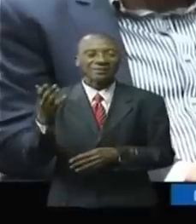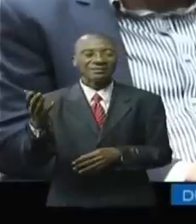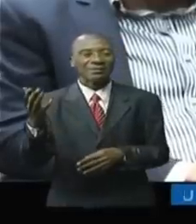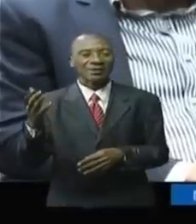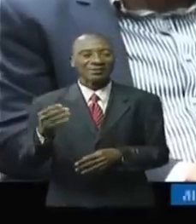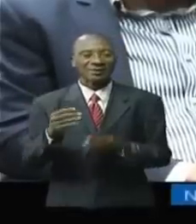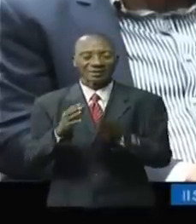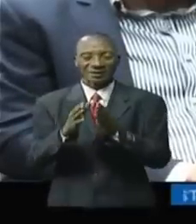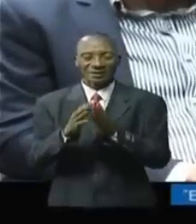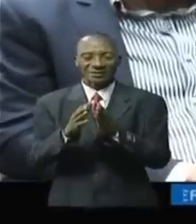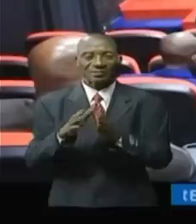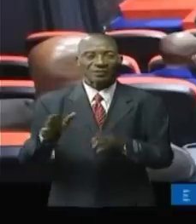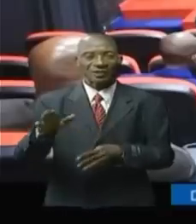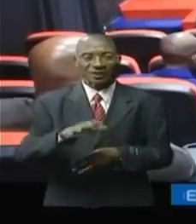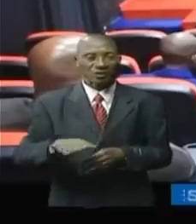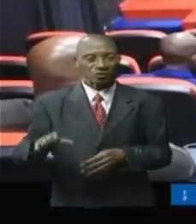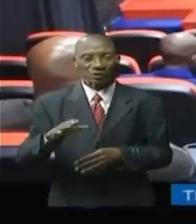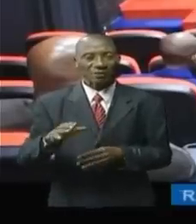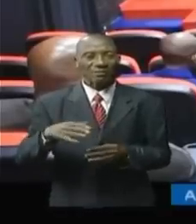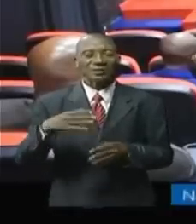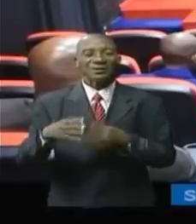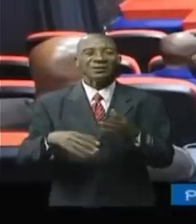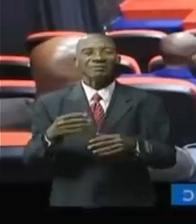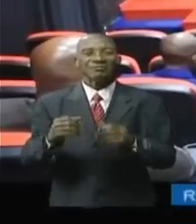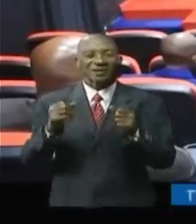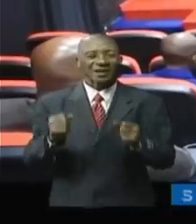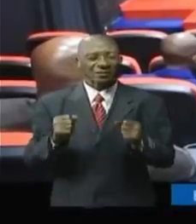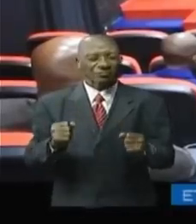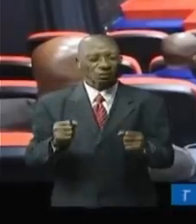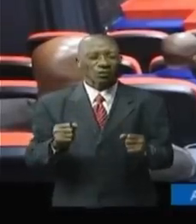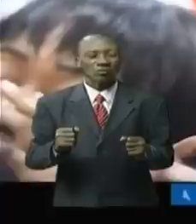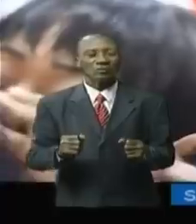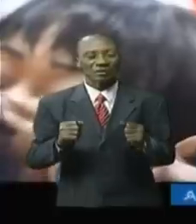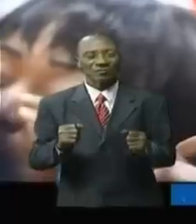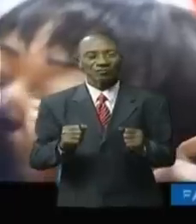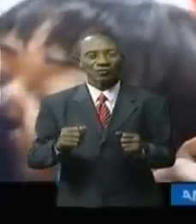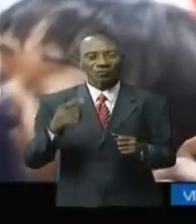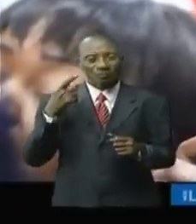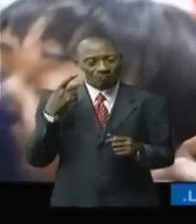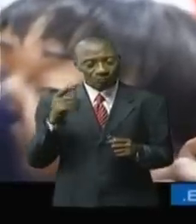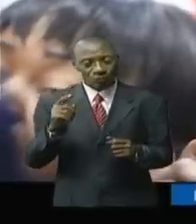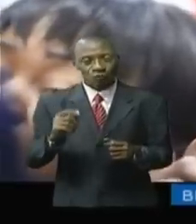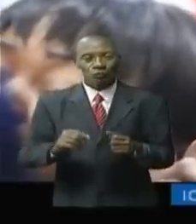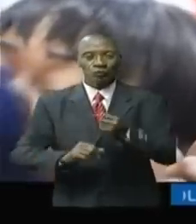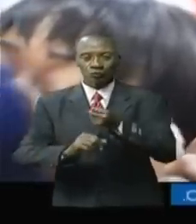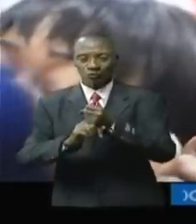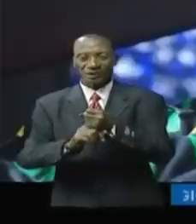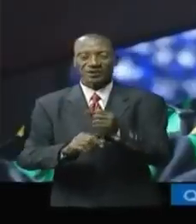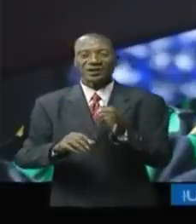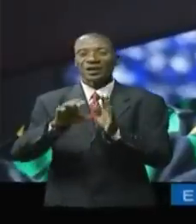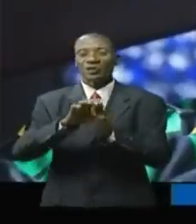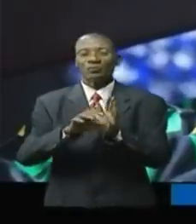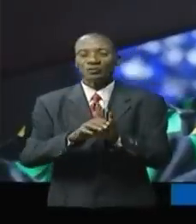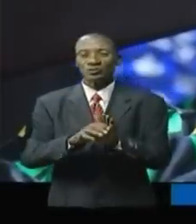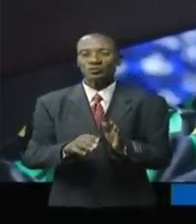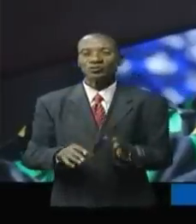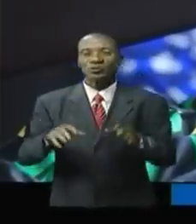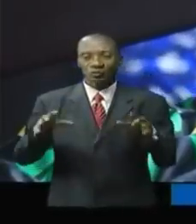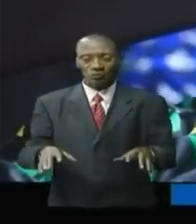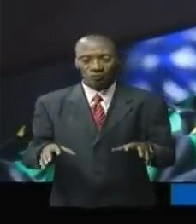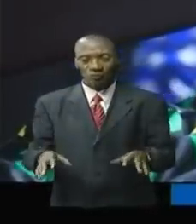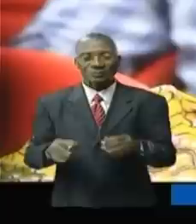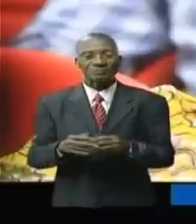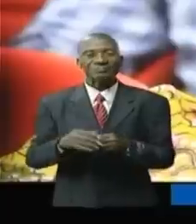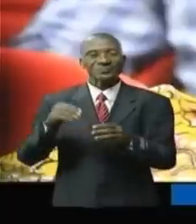prendre du courage et revoir cet article clé. Au cours d'une conférence débat tenue ce lundi 10 juin à Kinshasa, cet avocat du barreau